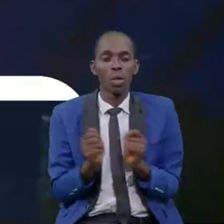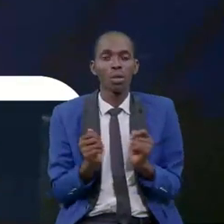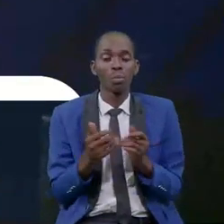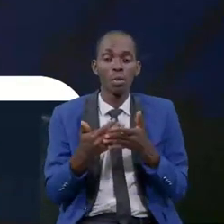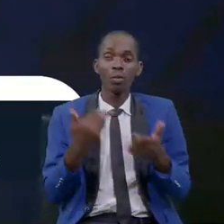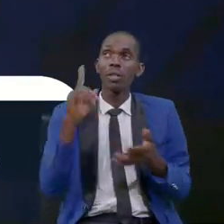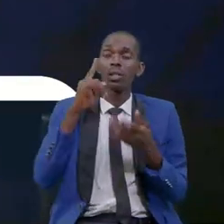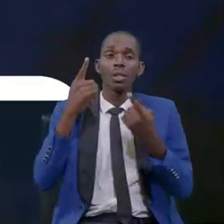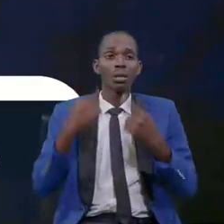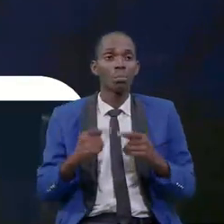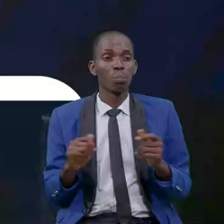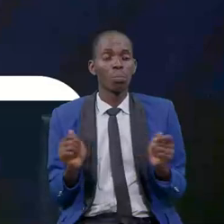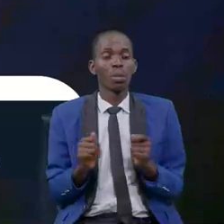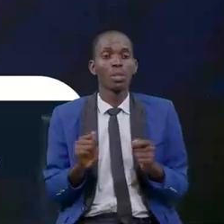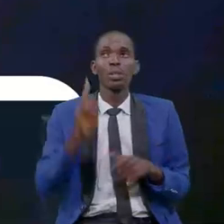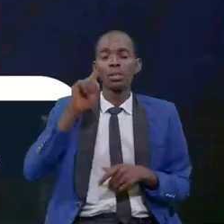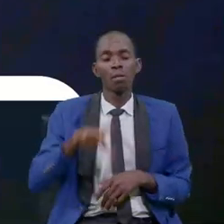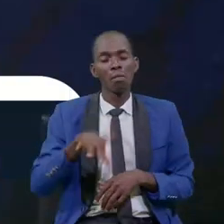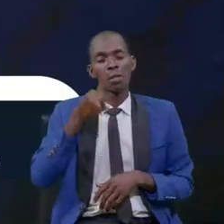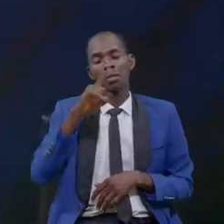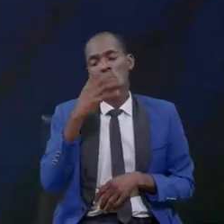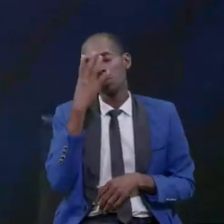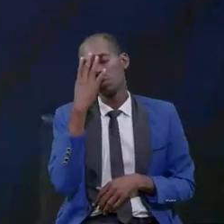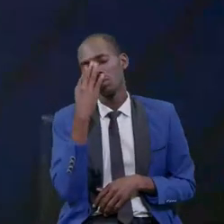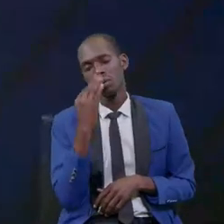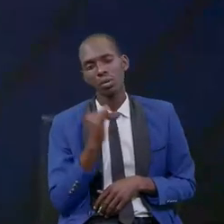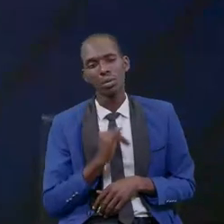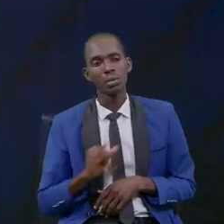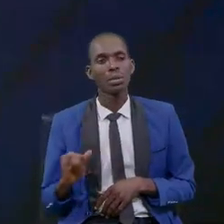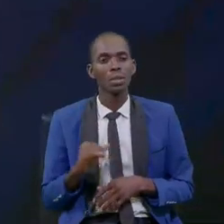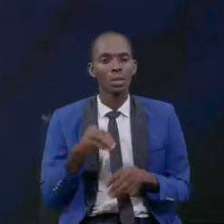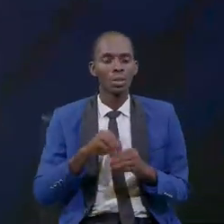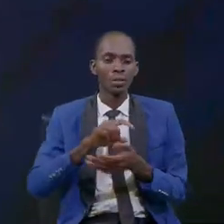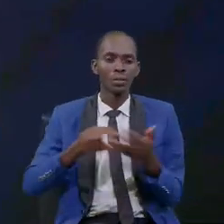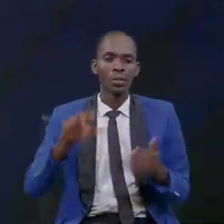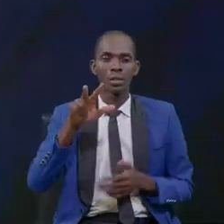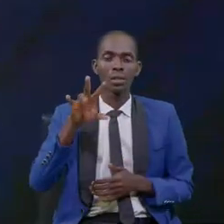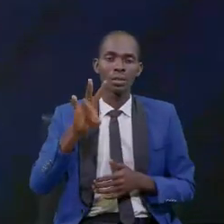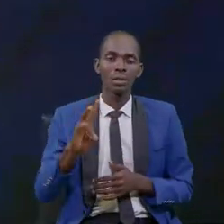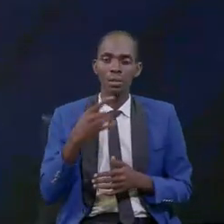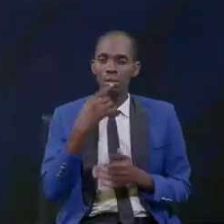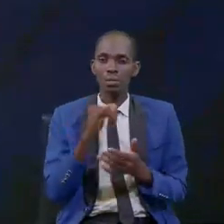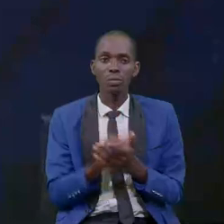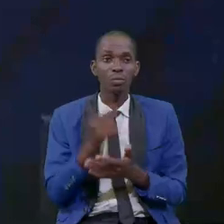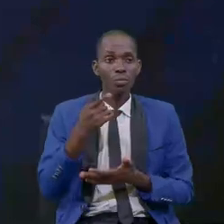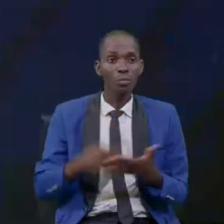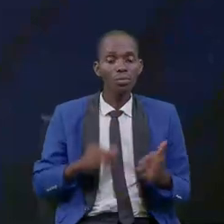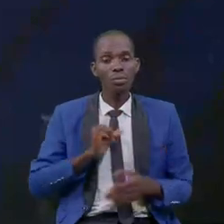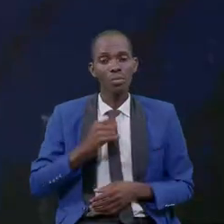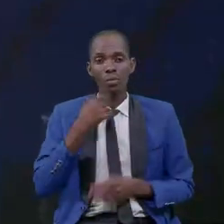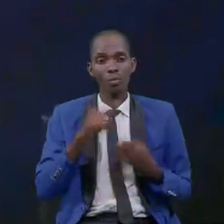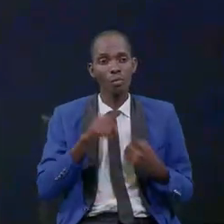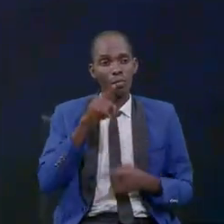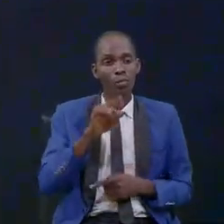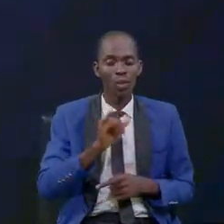endormi. Craignez qu'il ne vous trouve endormi. À son arrivée soudaine,